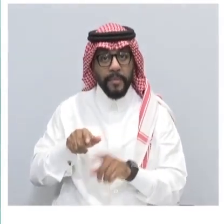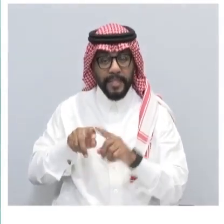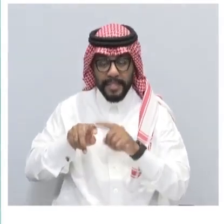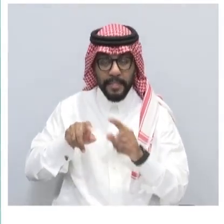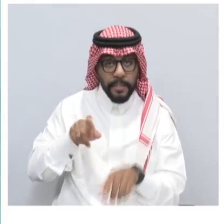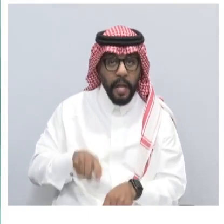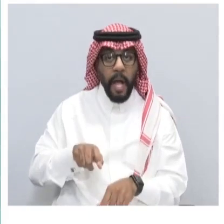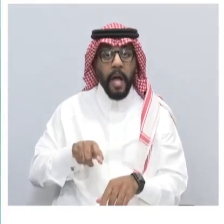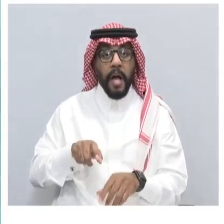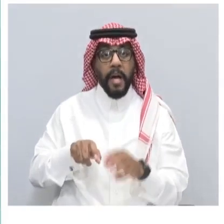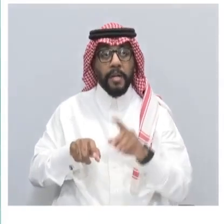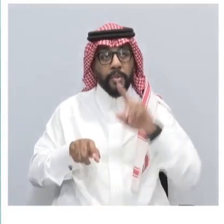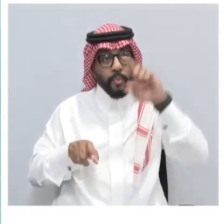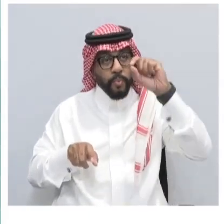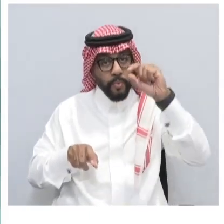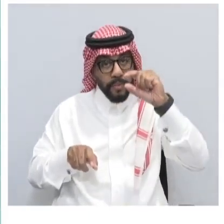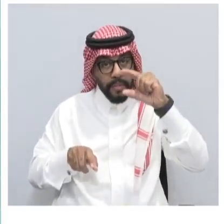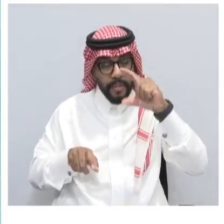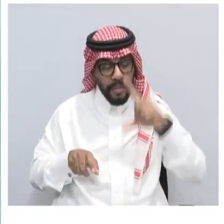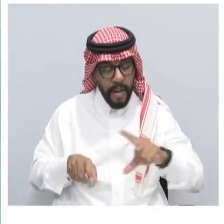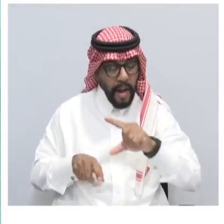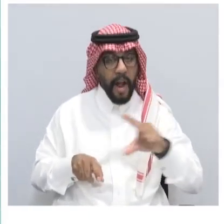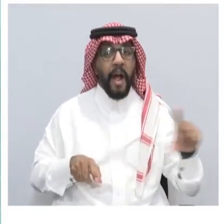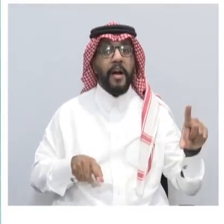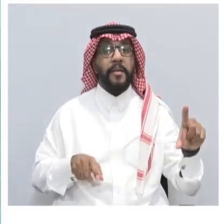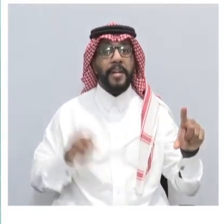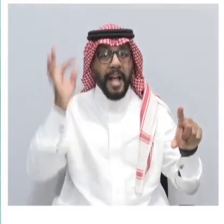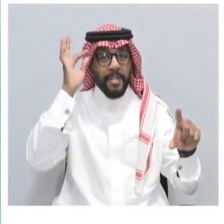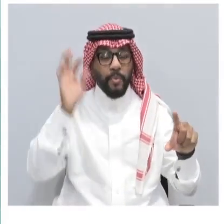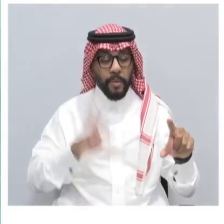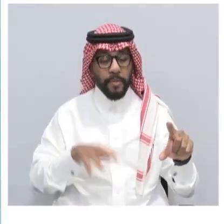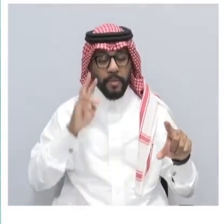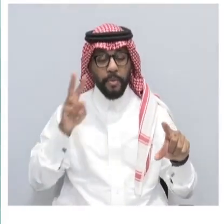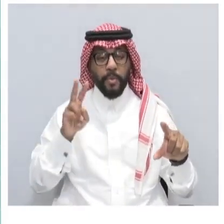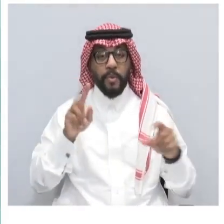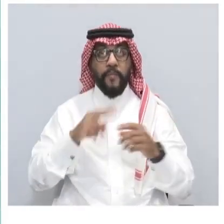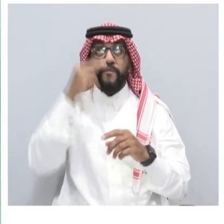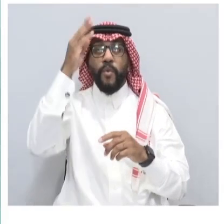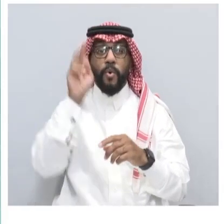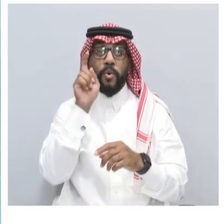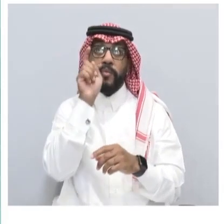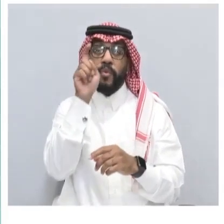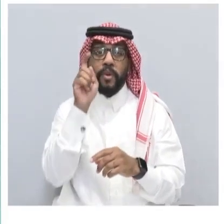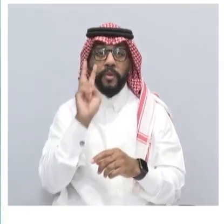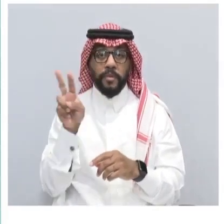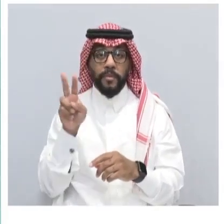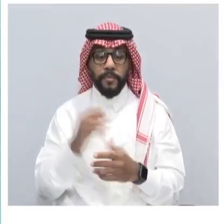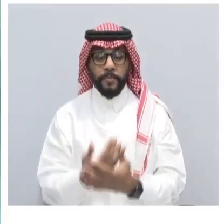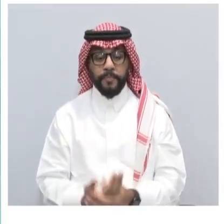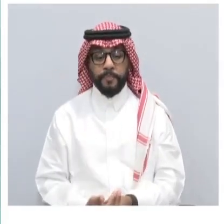ثم بعد ذلك نذهب من الصفحه الرئيسيه هنا مجموعه الفقره هذه خاصه